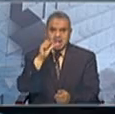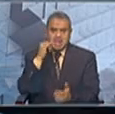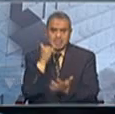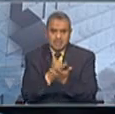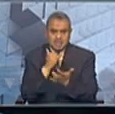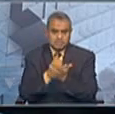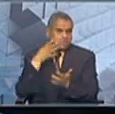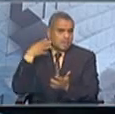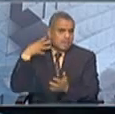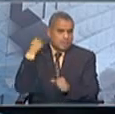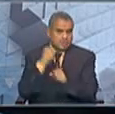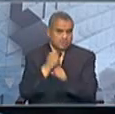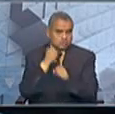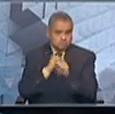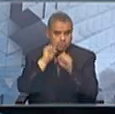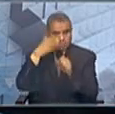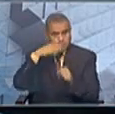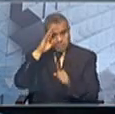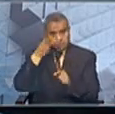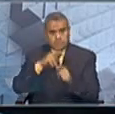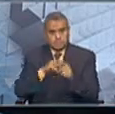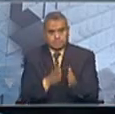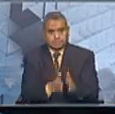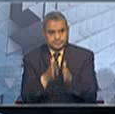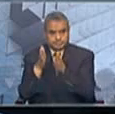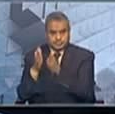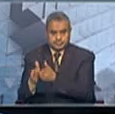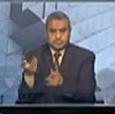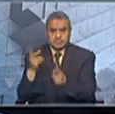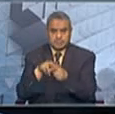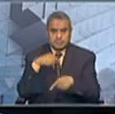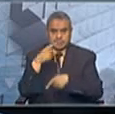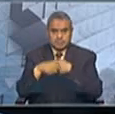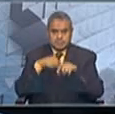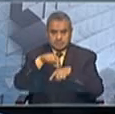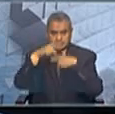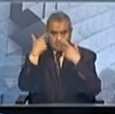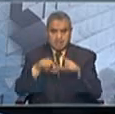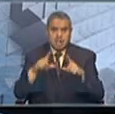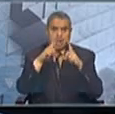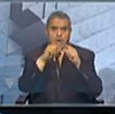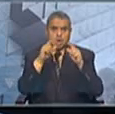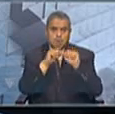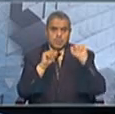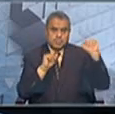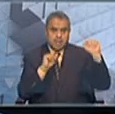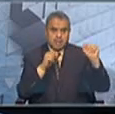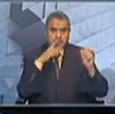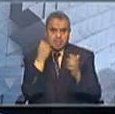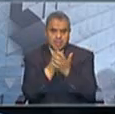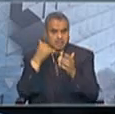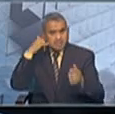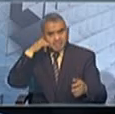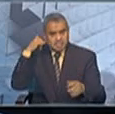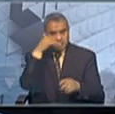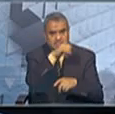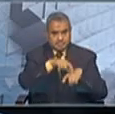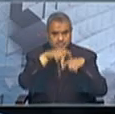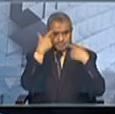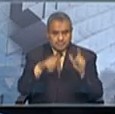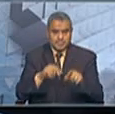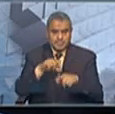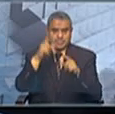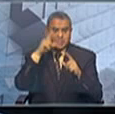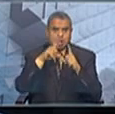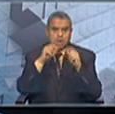المتخصص في الشأن الليبي، وعودة مرة أخرى للشأن اللبناني، وينضم إلينا عبر الهاتف من العاصمة